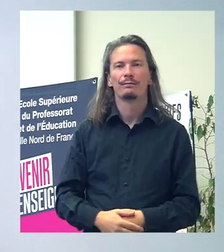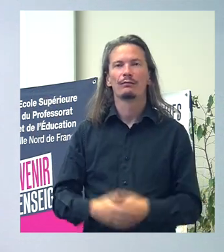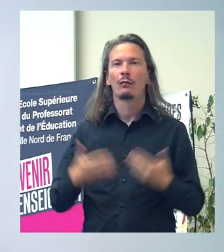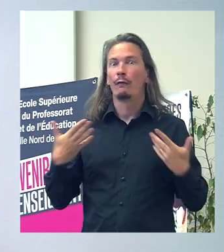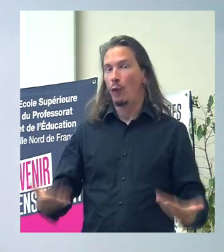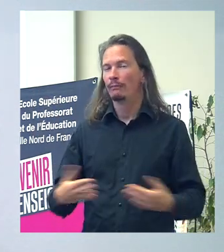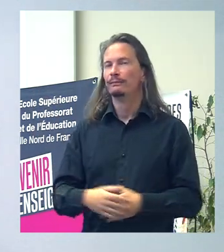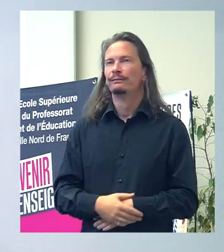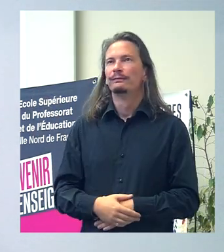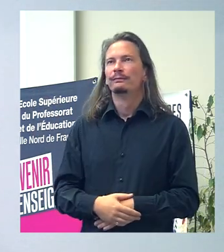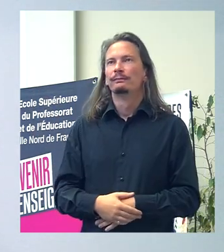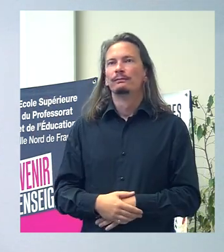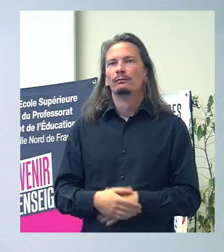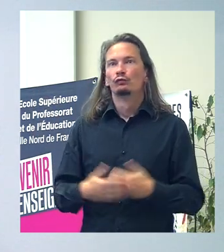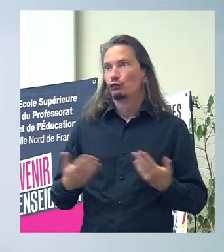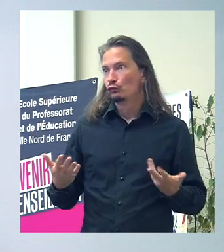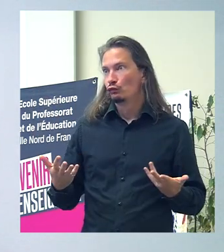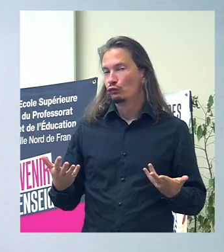Voilà. Alors,